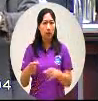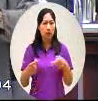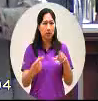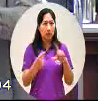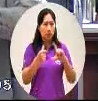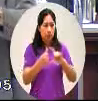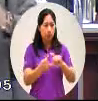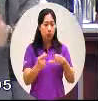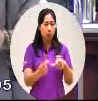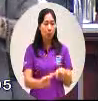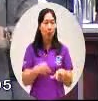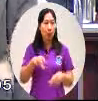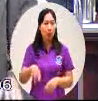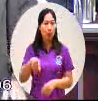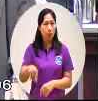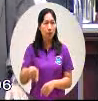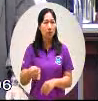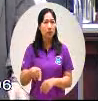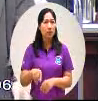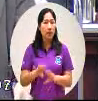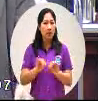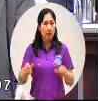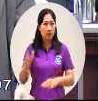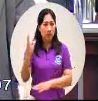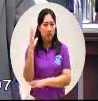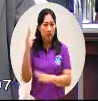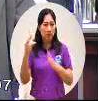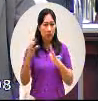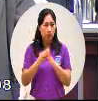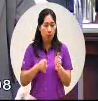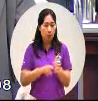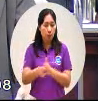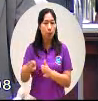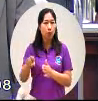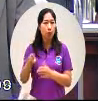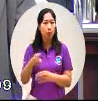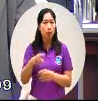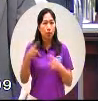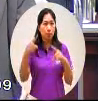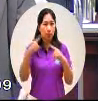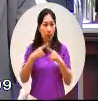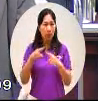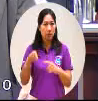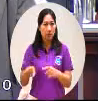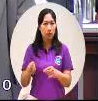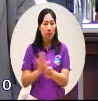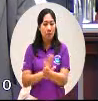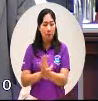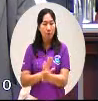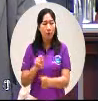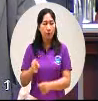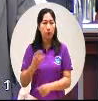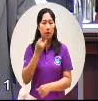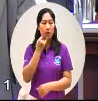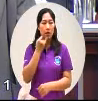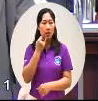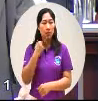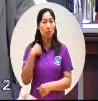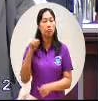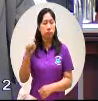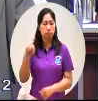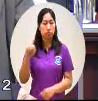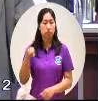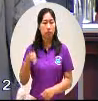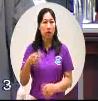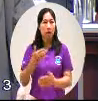政局应该有专人在做一个必要的服务，我们完全赞成这样啊，减少我